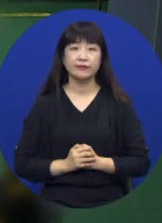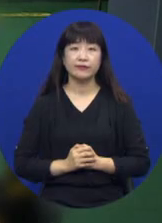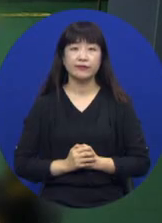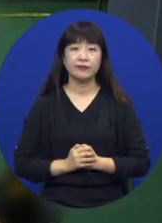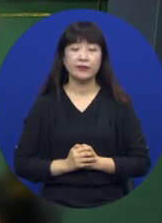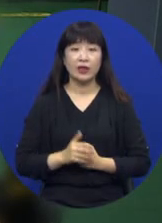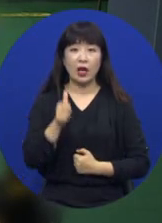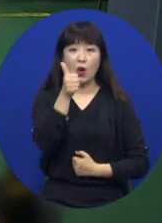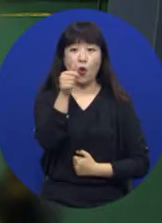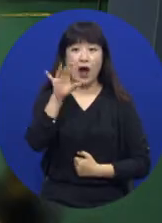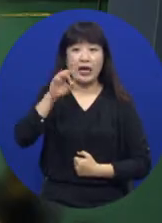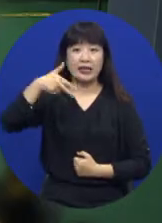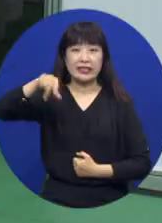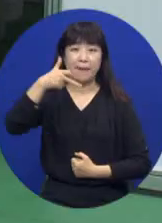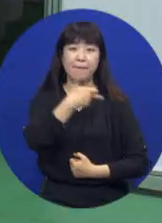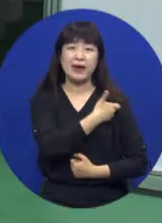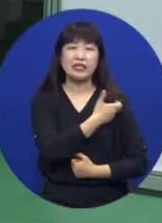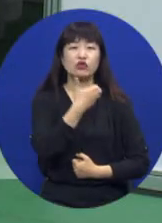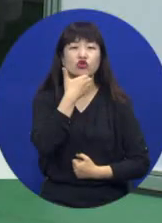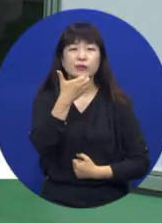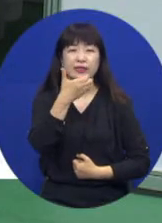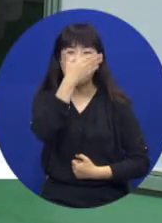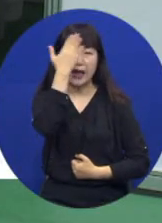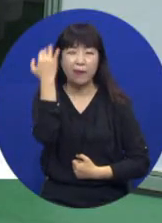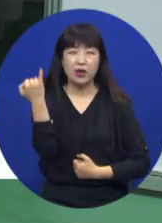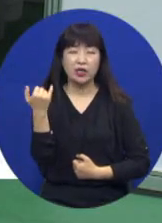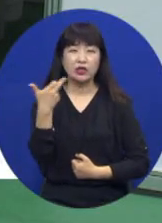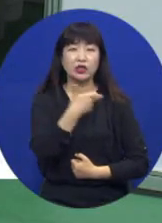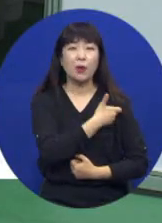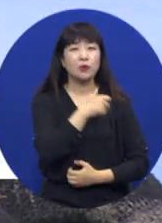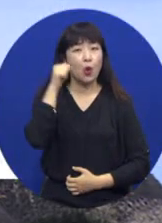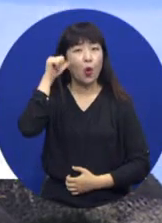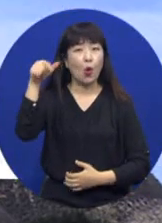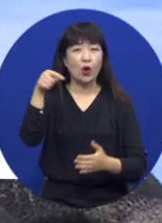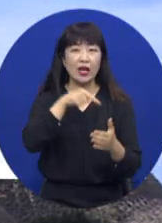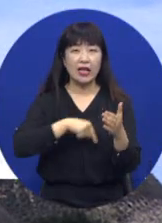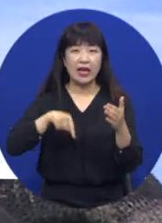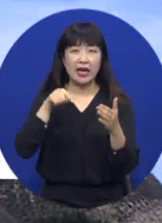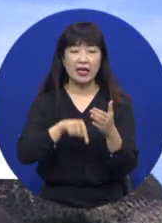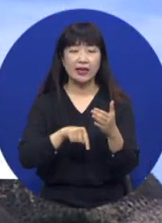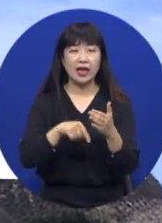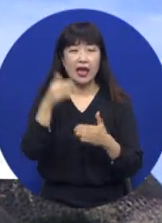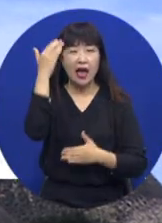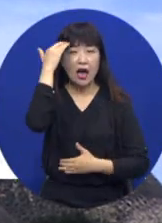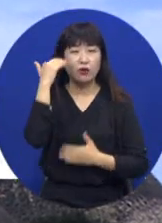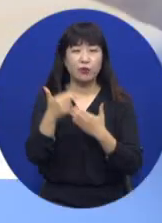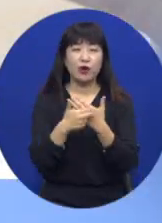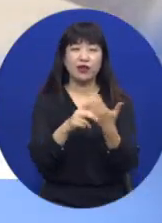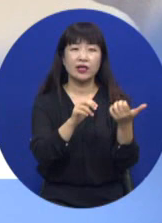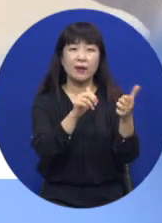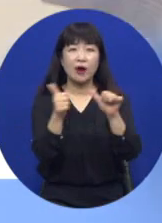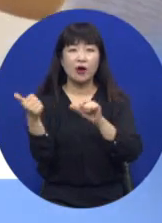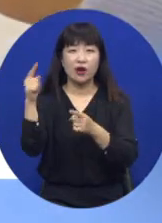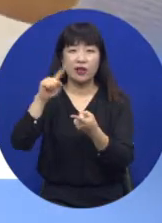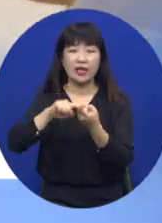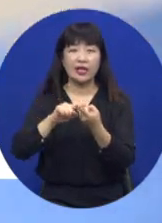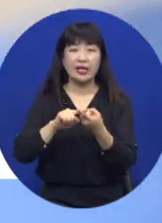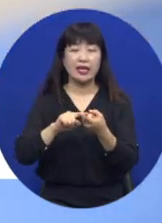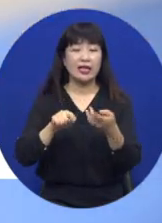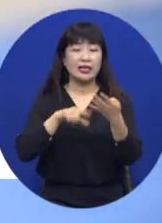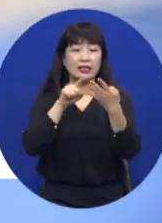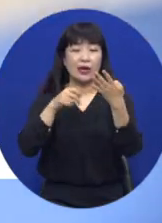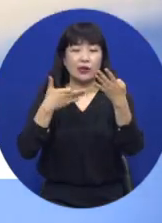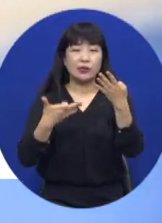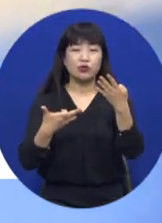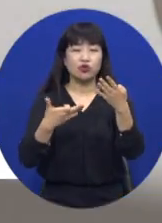화이자 백신을 맞은 90대 할머니 가 접종 닷새만에 제주 한국 병원에서 사망한 것은 지난 19일